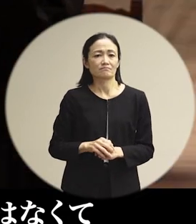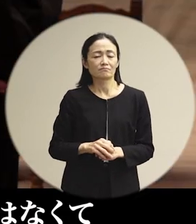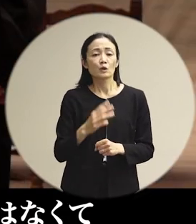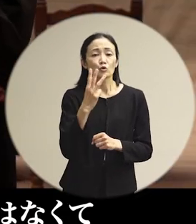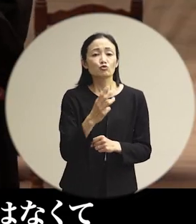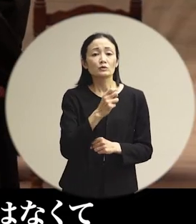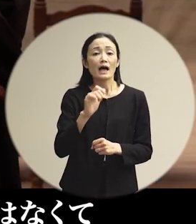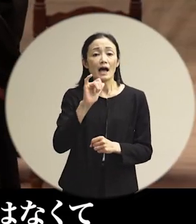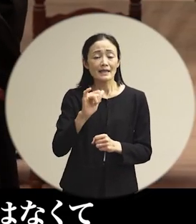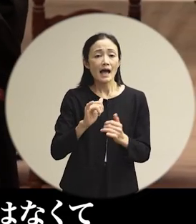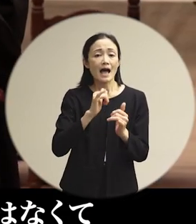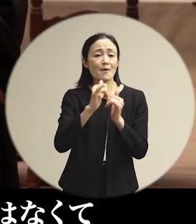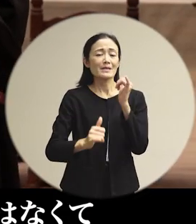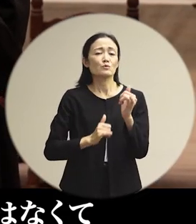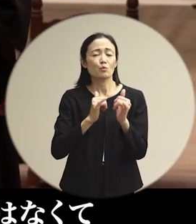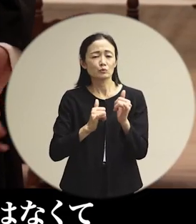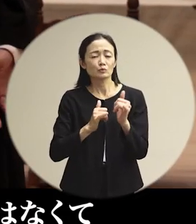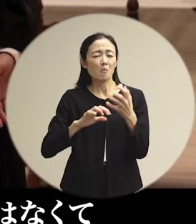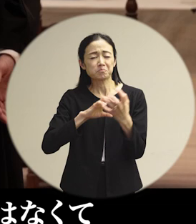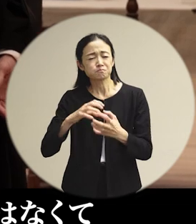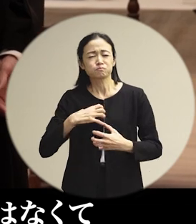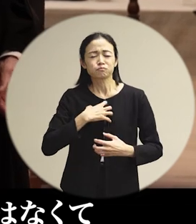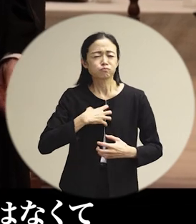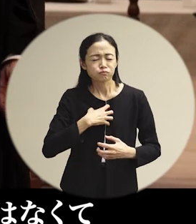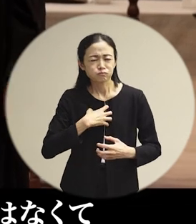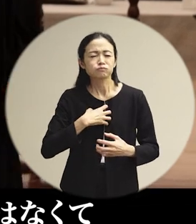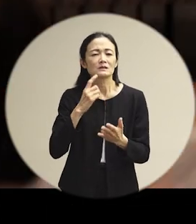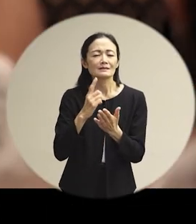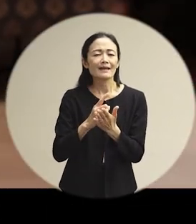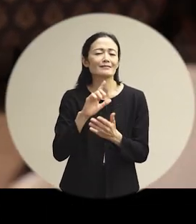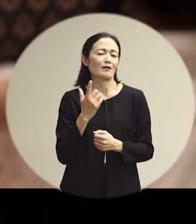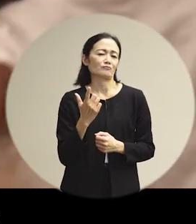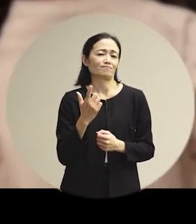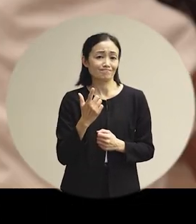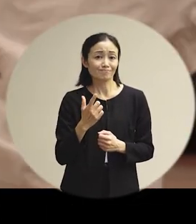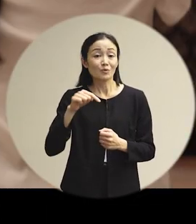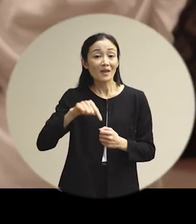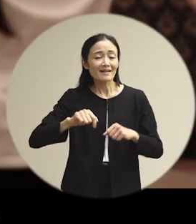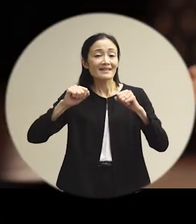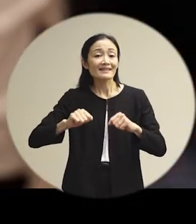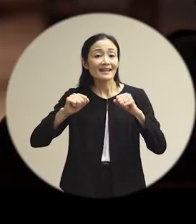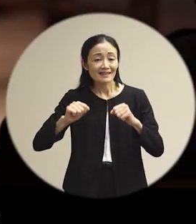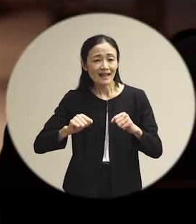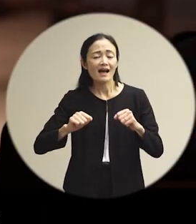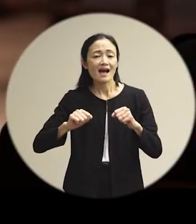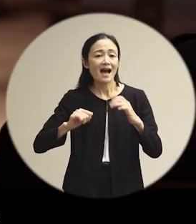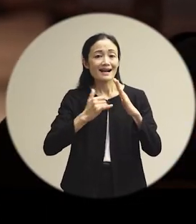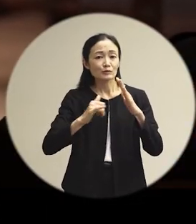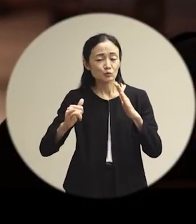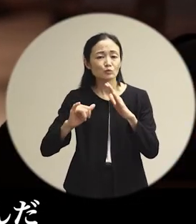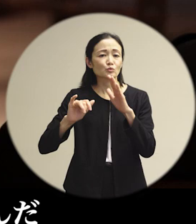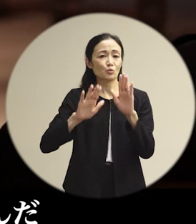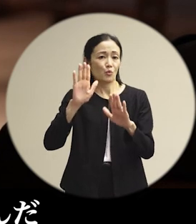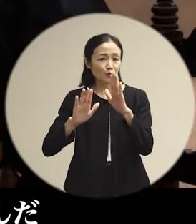ただユダヤ民族に起こった悲劇を書いているものでは全然なくって、その中で生きてきた家族の姿を通しなが